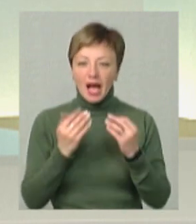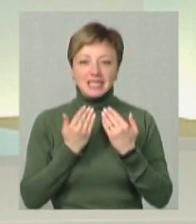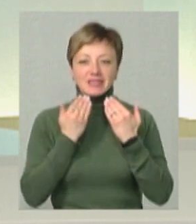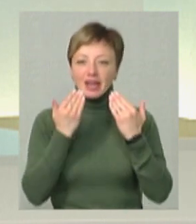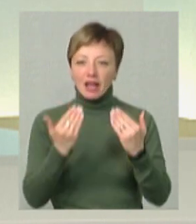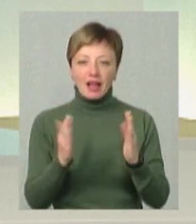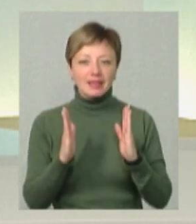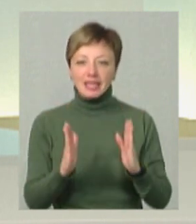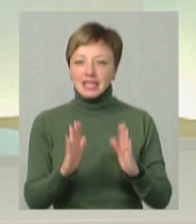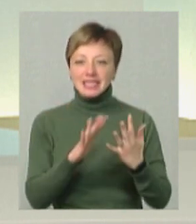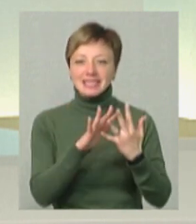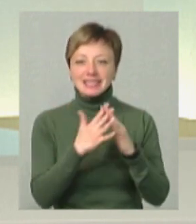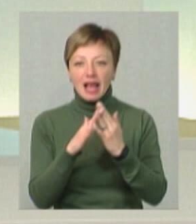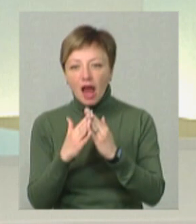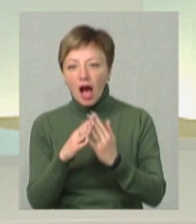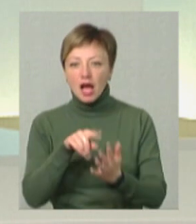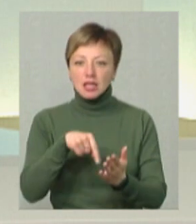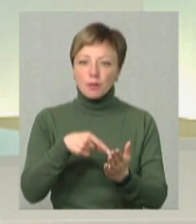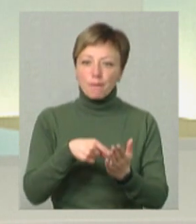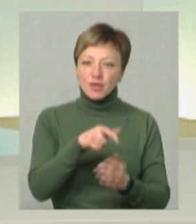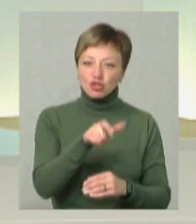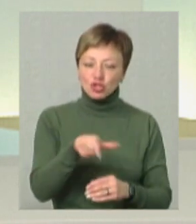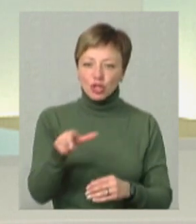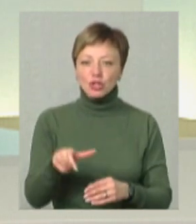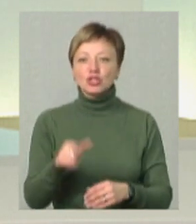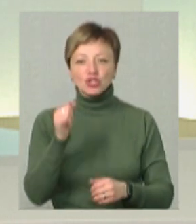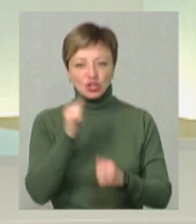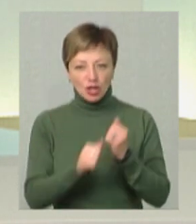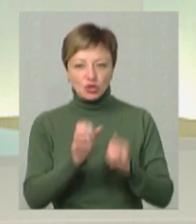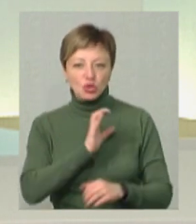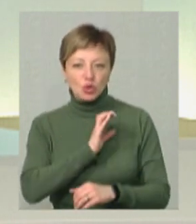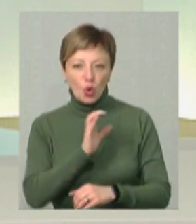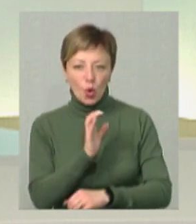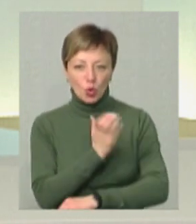тільки селяни, міщани, а й дуже часто шляхтичі.